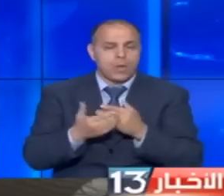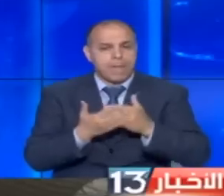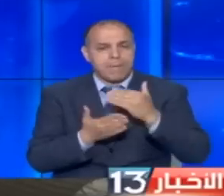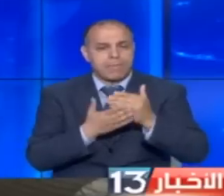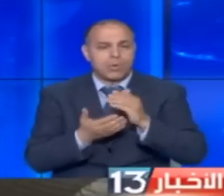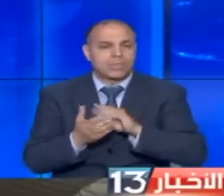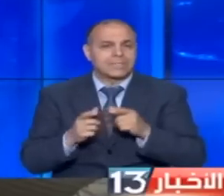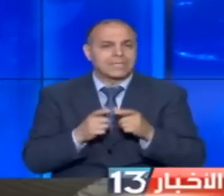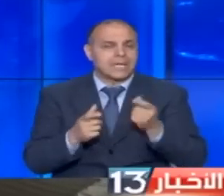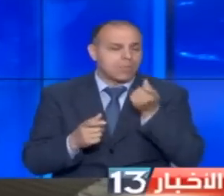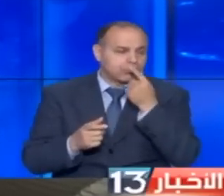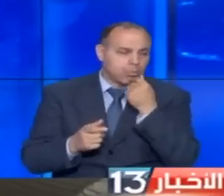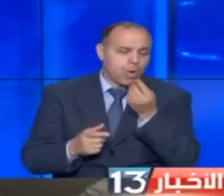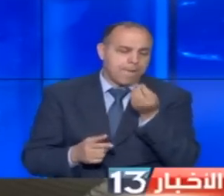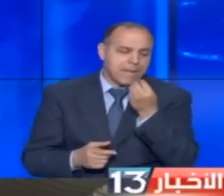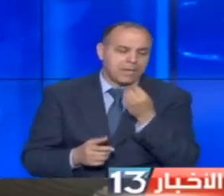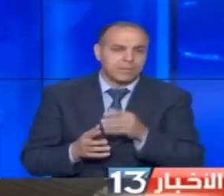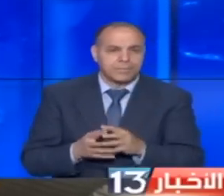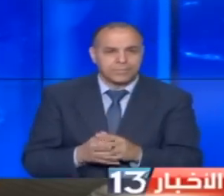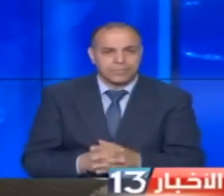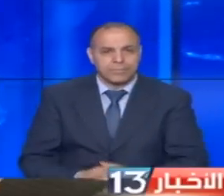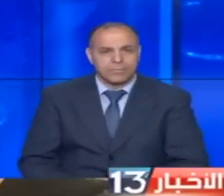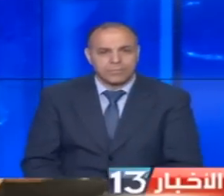والصناعات السودانيه والغذائيه